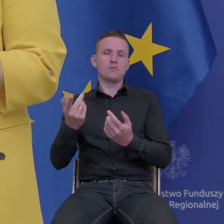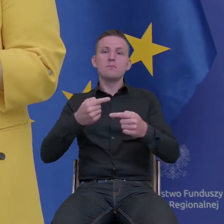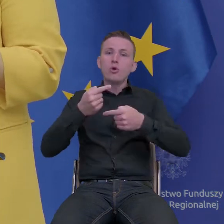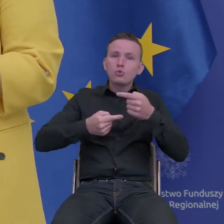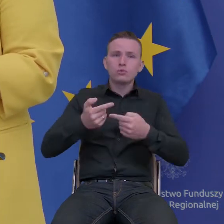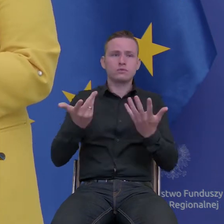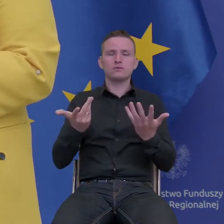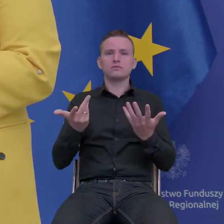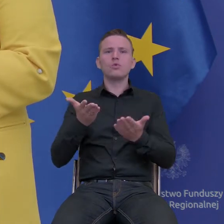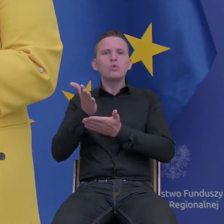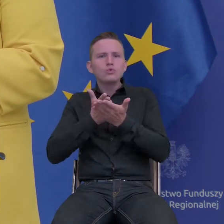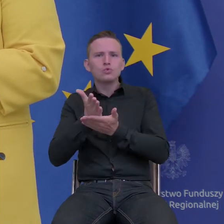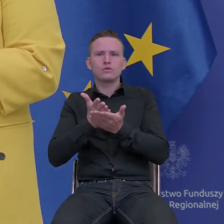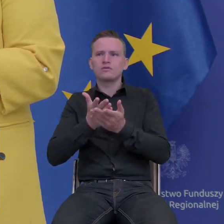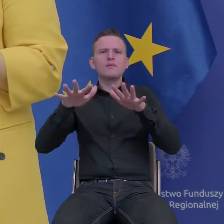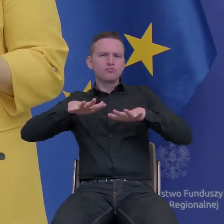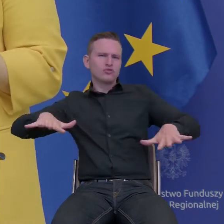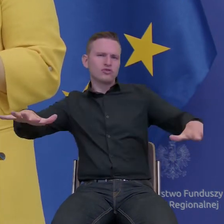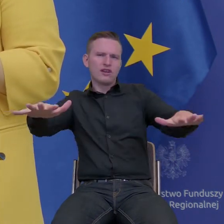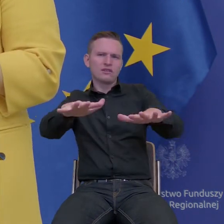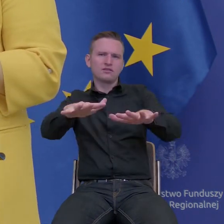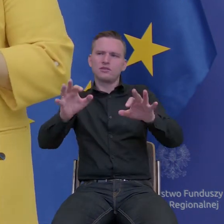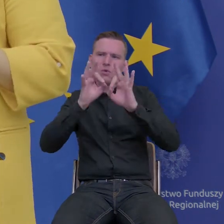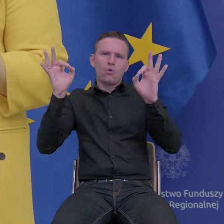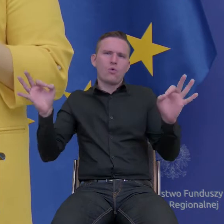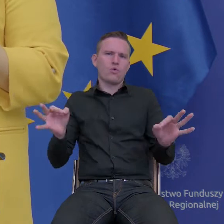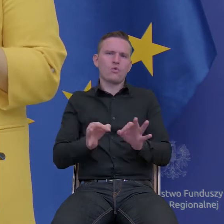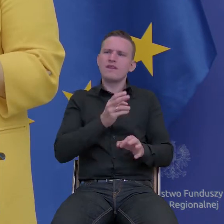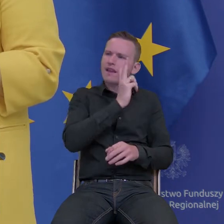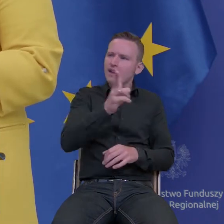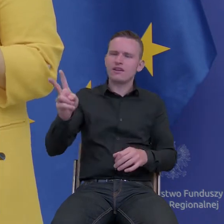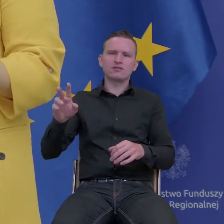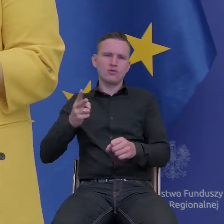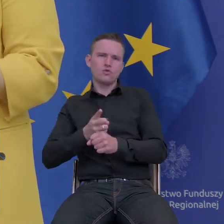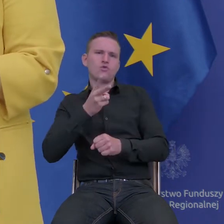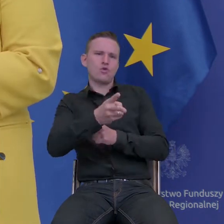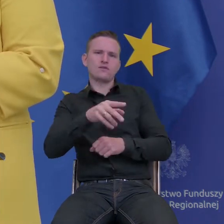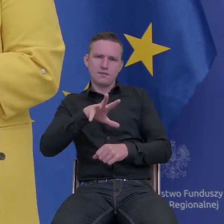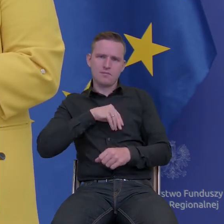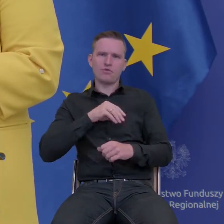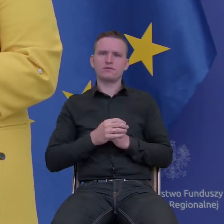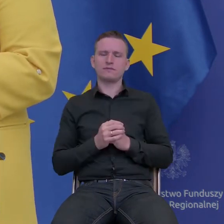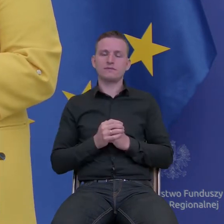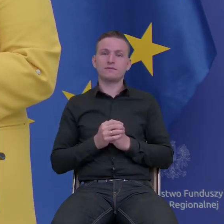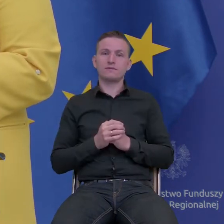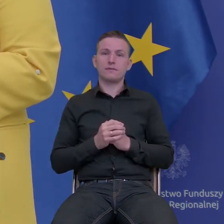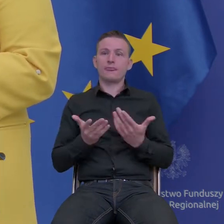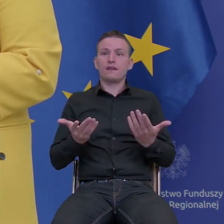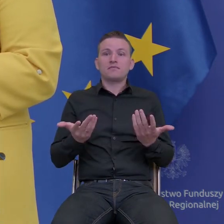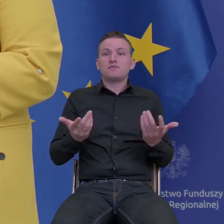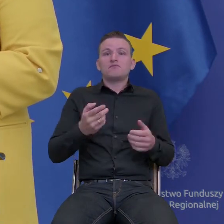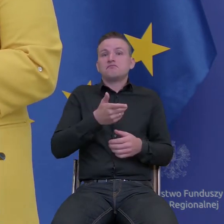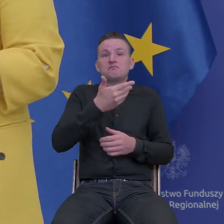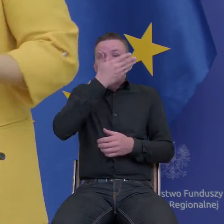kiedyś stary, więc dostępność jest nam bardzo potrzebna i szczególnie ważna w całym